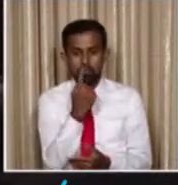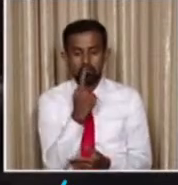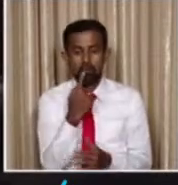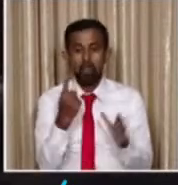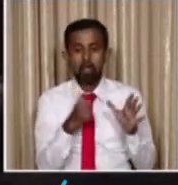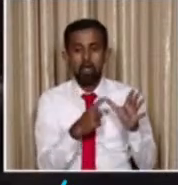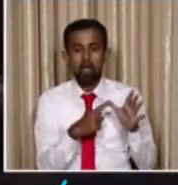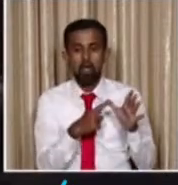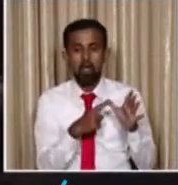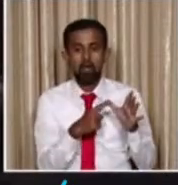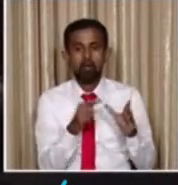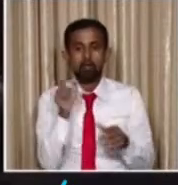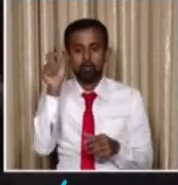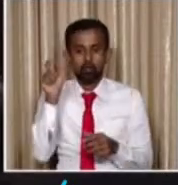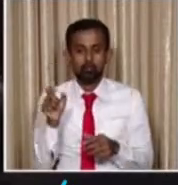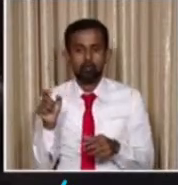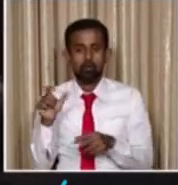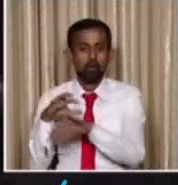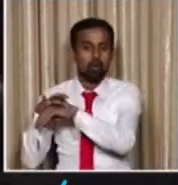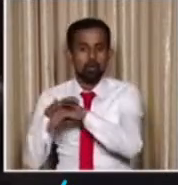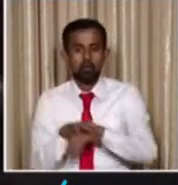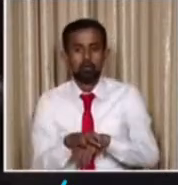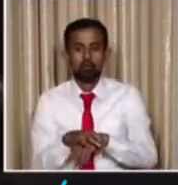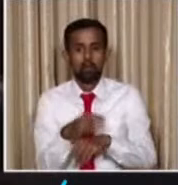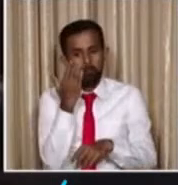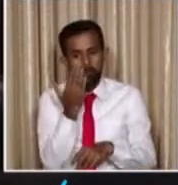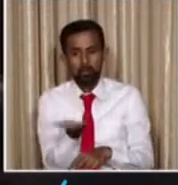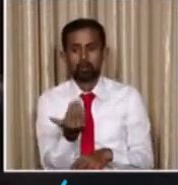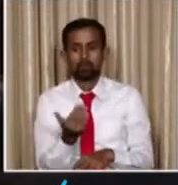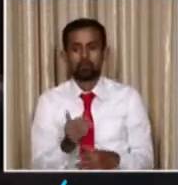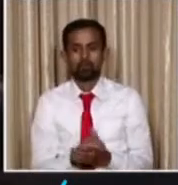අර්ජුන ඇලෝසියස් ගෙනල්ලා පෙන්නන්නකො